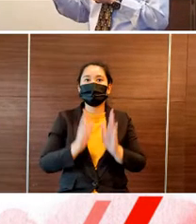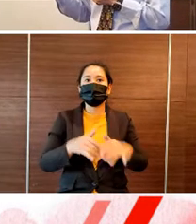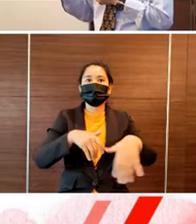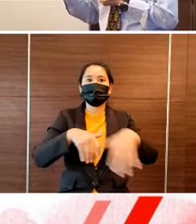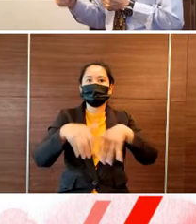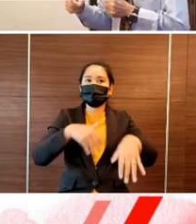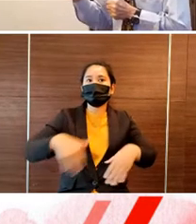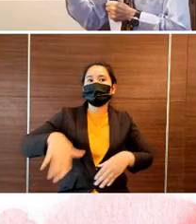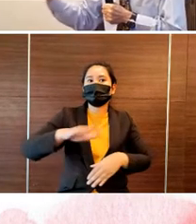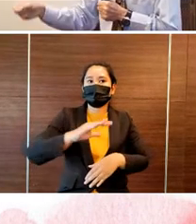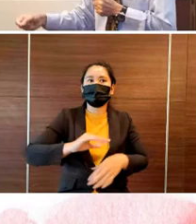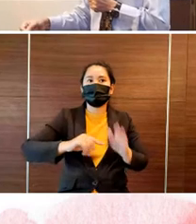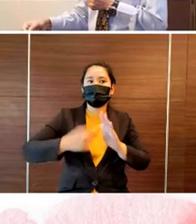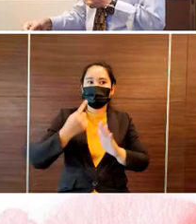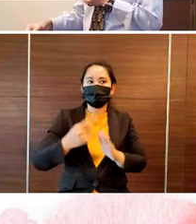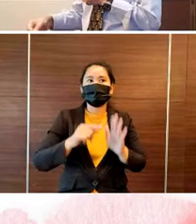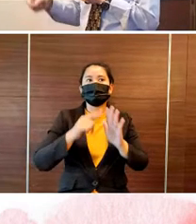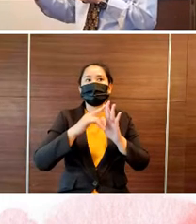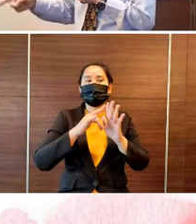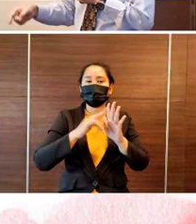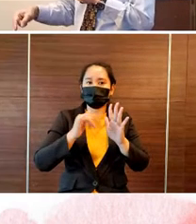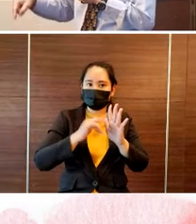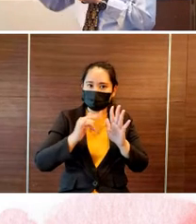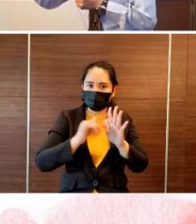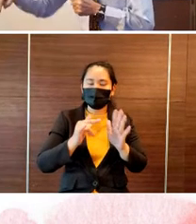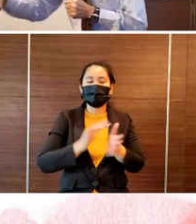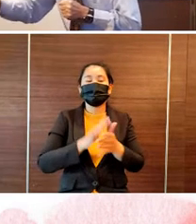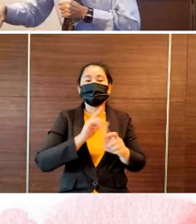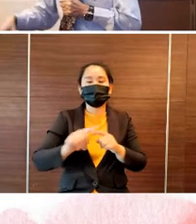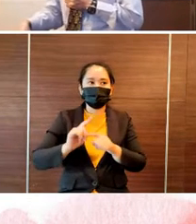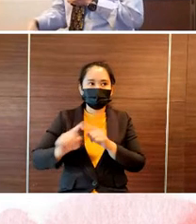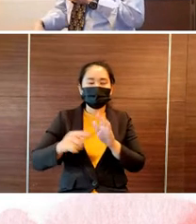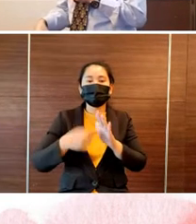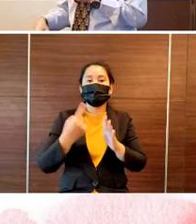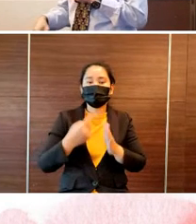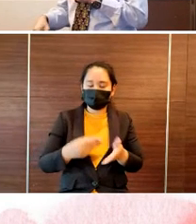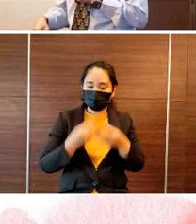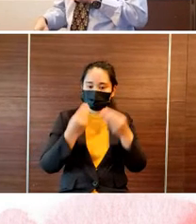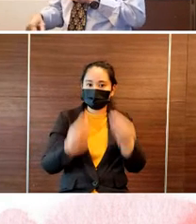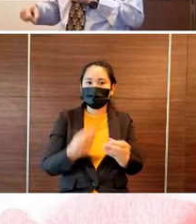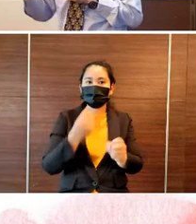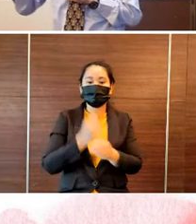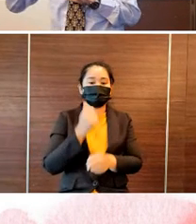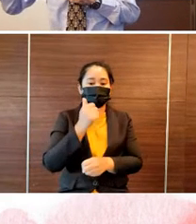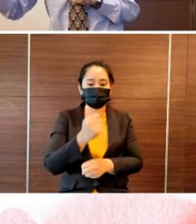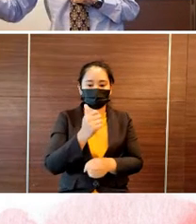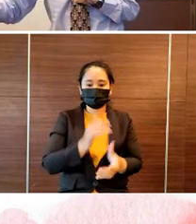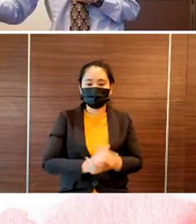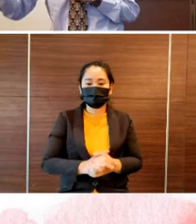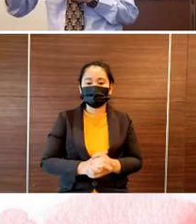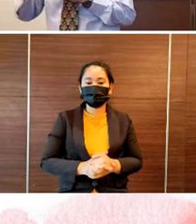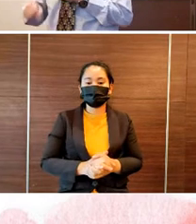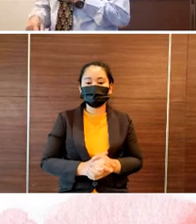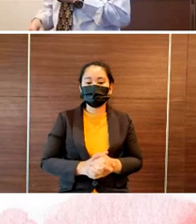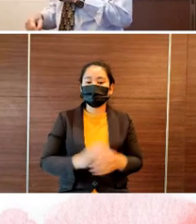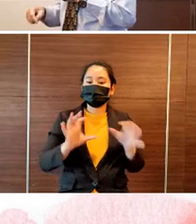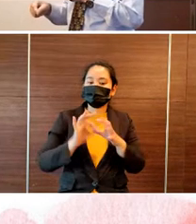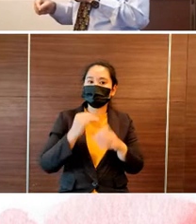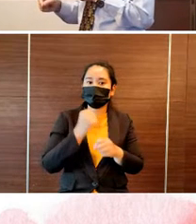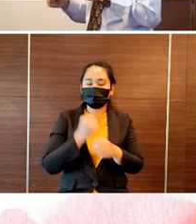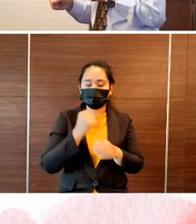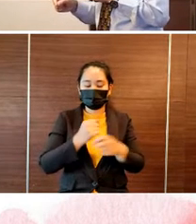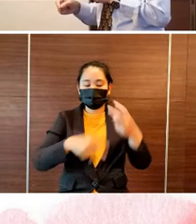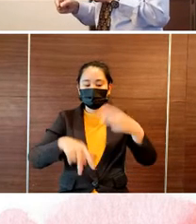นเนี่ยเริ่มสามารถเริ่มยาต้านในวันเดียวกันกับที่คลินิกของเขาได้เลยนะครับนะสามารถที่จะทำเรื่องของตร